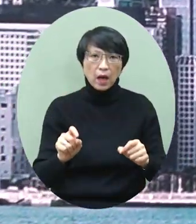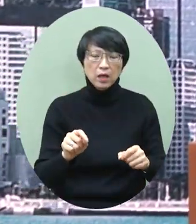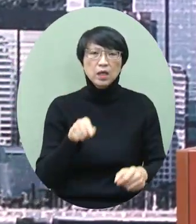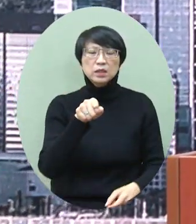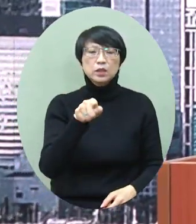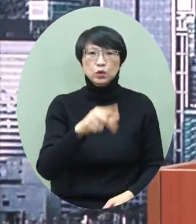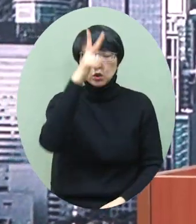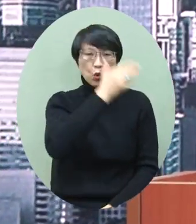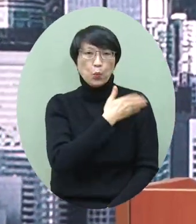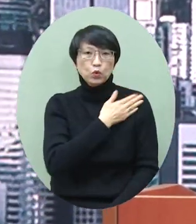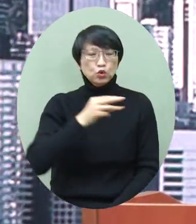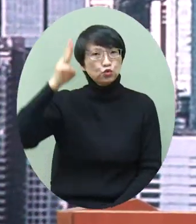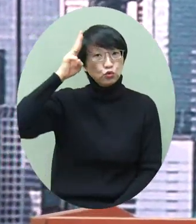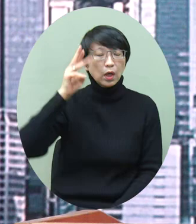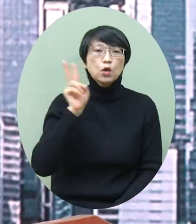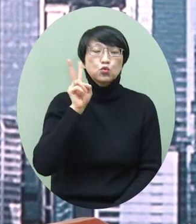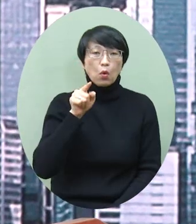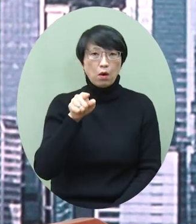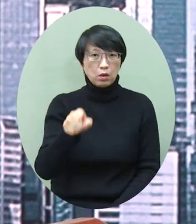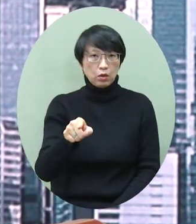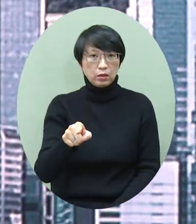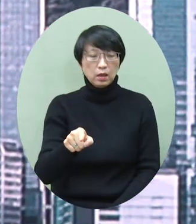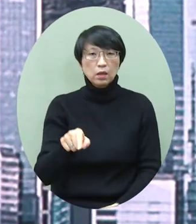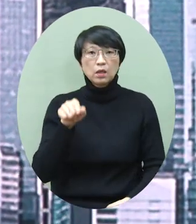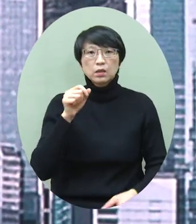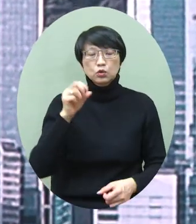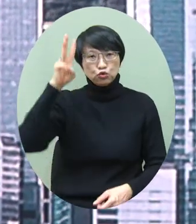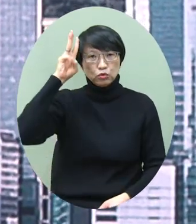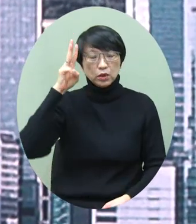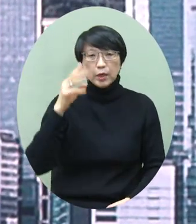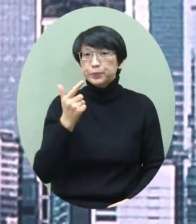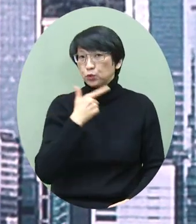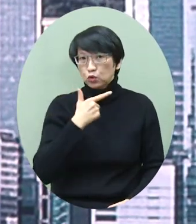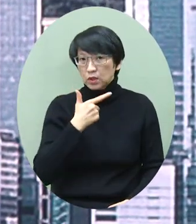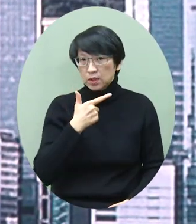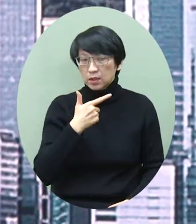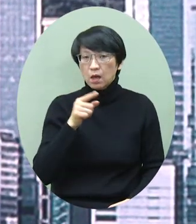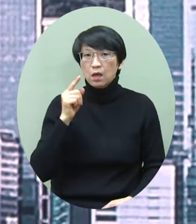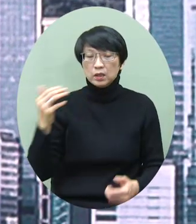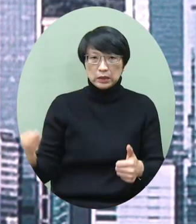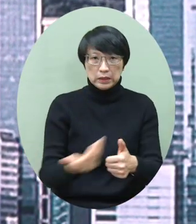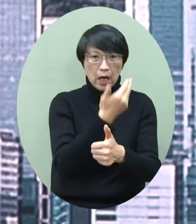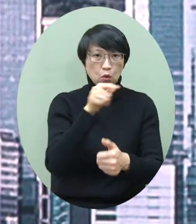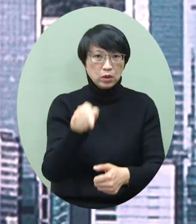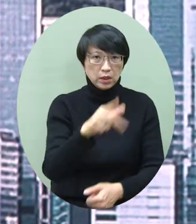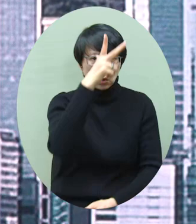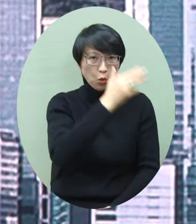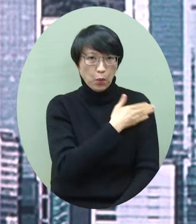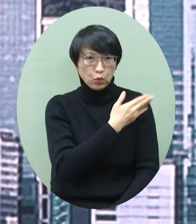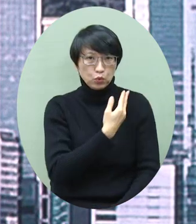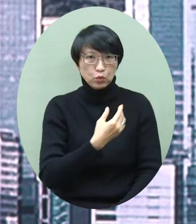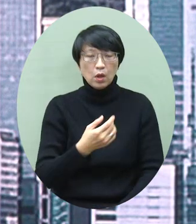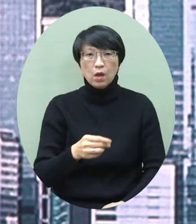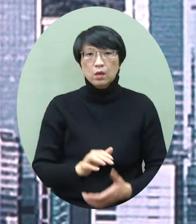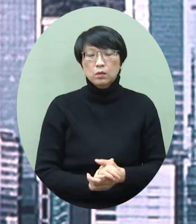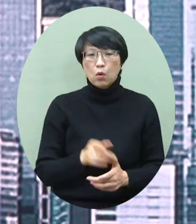外就係想問翻，如果今次唔宣誓，即係唔去作出一個宣誓，就可能會即係解僱嗰啲嘅公務員啦。咁會唔